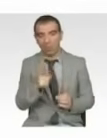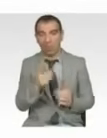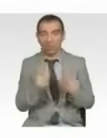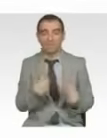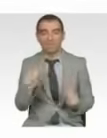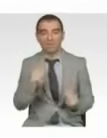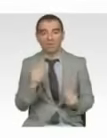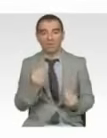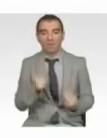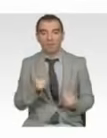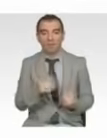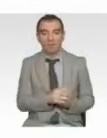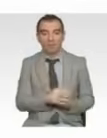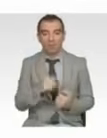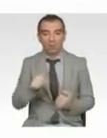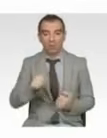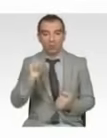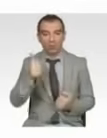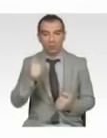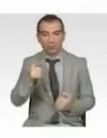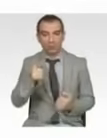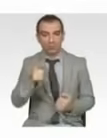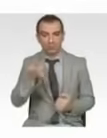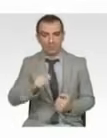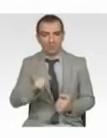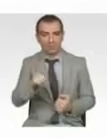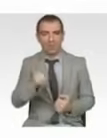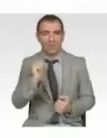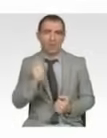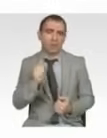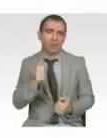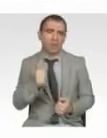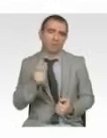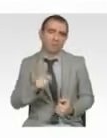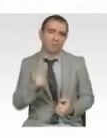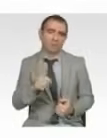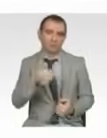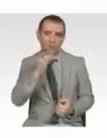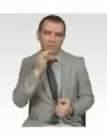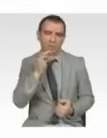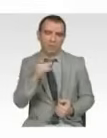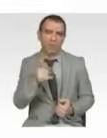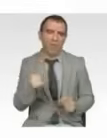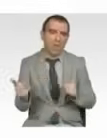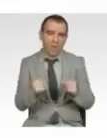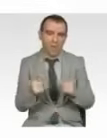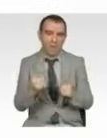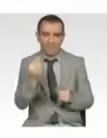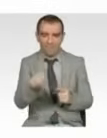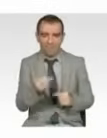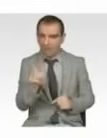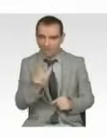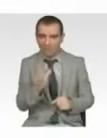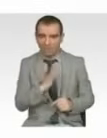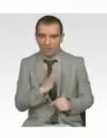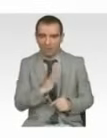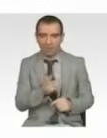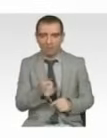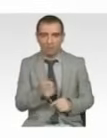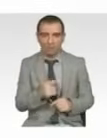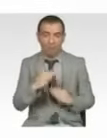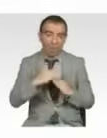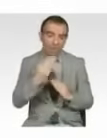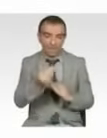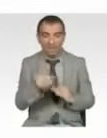gereken. Kesinlikle olması gereken. Bir şey soracağım. Böyle günlük kullanım uygun mu? Mesela bu çayı böyle her gün yap yap iç mesela. Yoksa böyle aralık vermek gerekiyor mu? Şöyle. Tamam